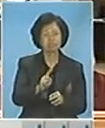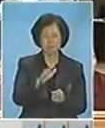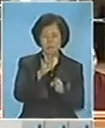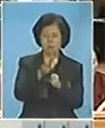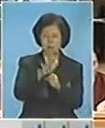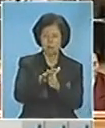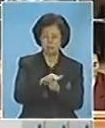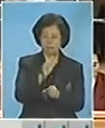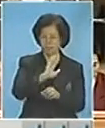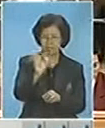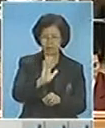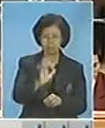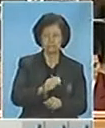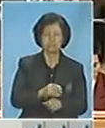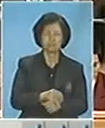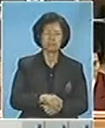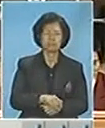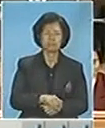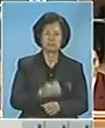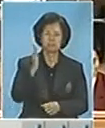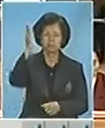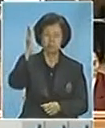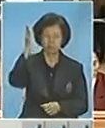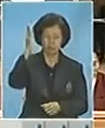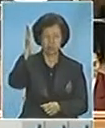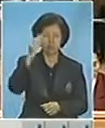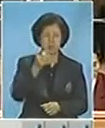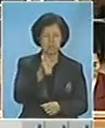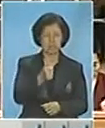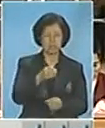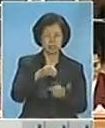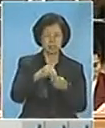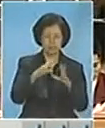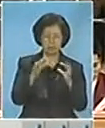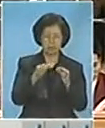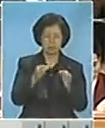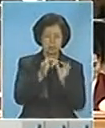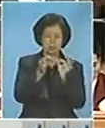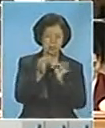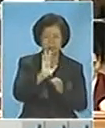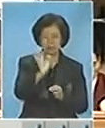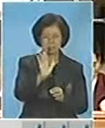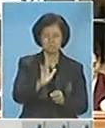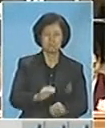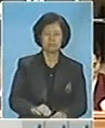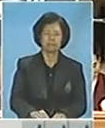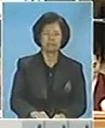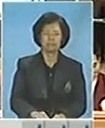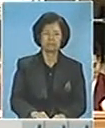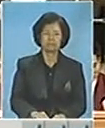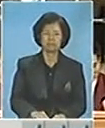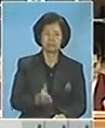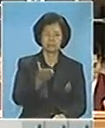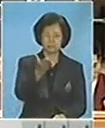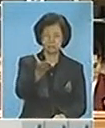ธิ์อย่างนี้ไม่ได้ก็ประท้วงก็ประท้วงให้ประท้วงในประเด็นไม่ต้องอธิบายต่อเชิญท่านวชิระ